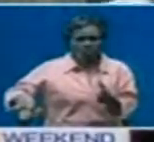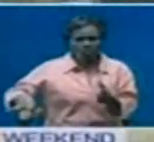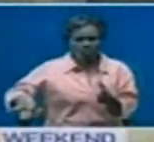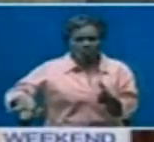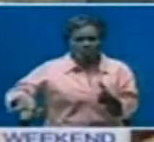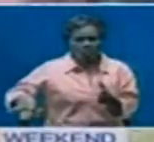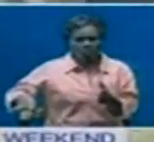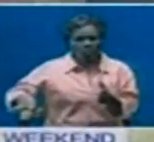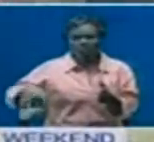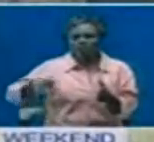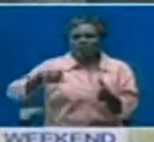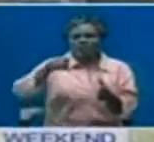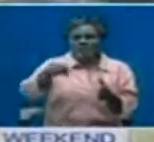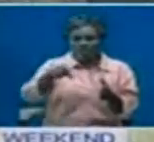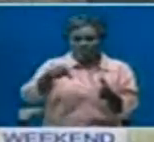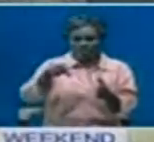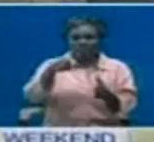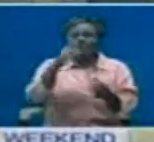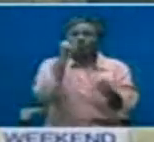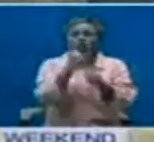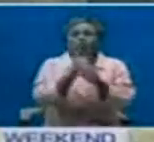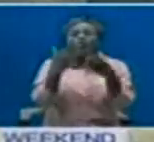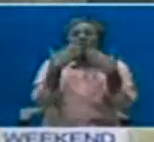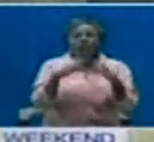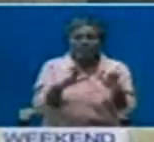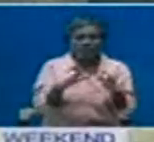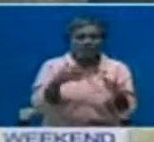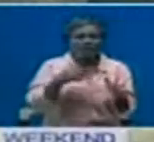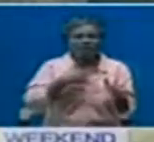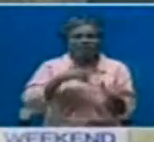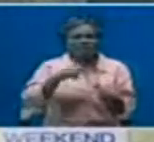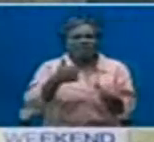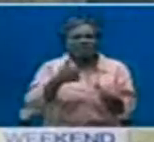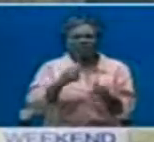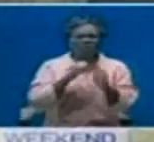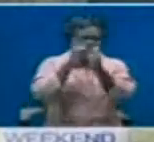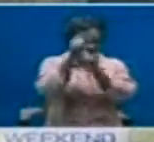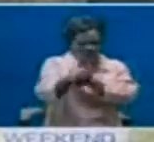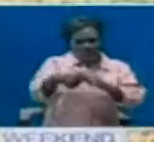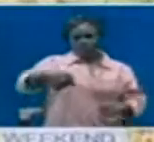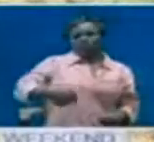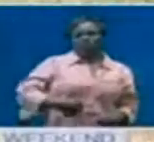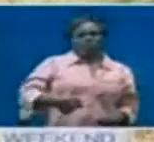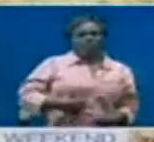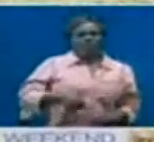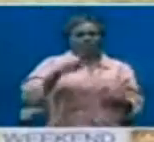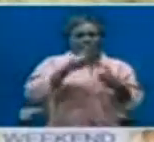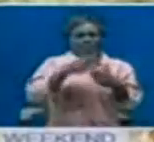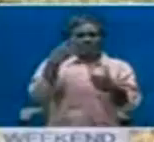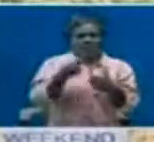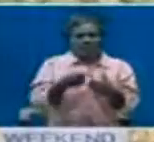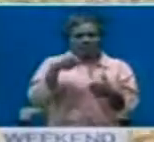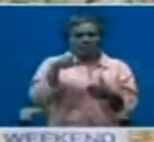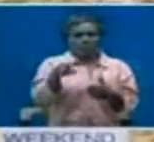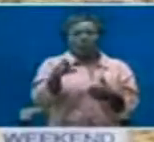sasa hiyo imaanisha hiyo sasa ni kama amefanya kazi iko ingine ile imefanywa na hii imeenda mbali sana kwa nini kwa tumbo sasa hapo ni